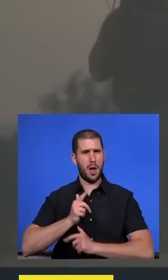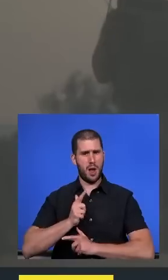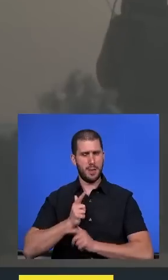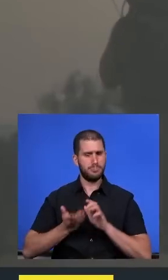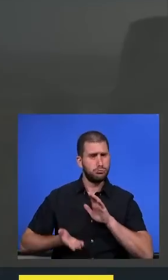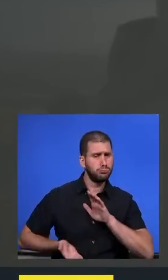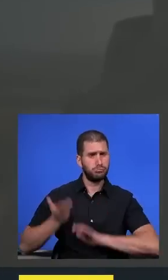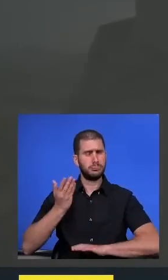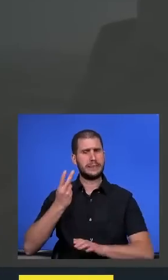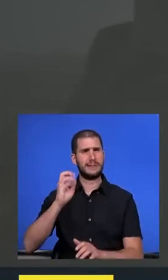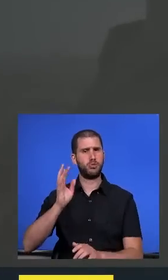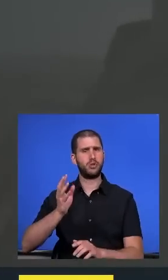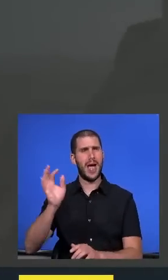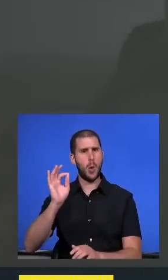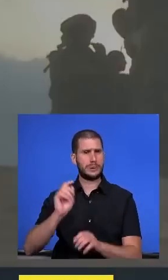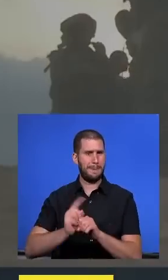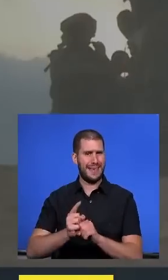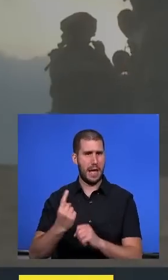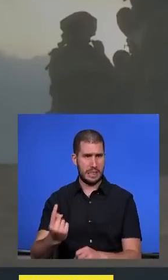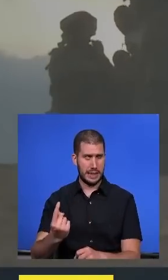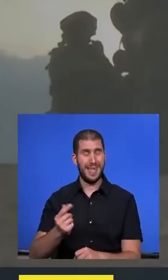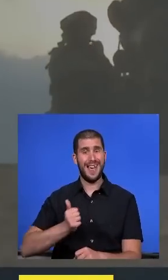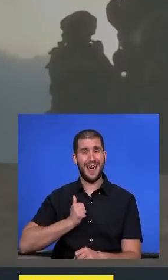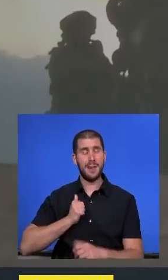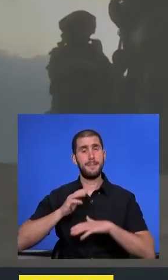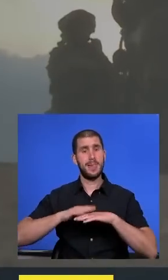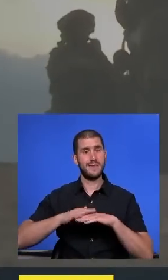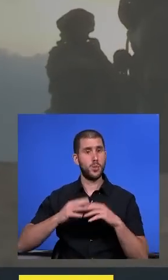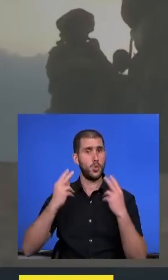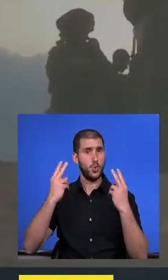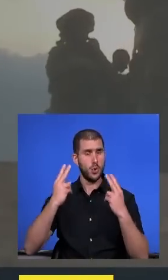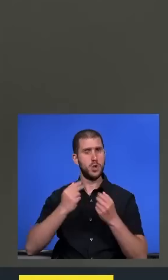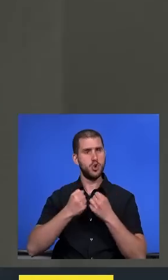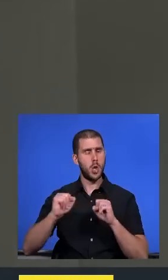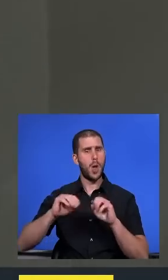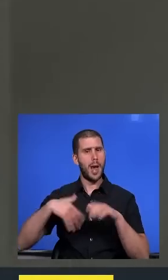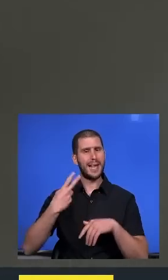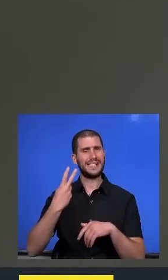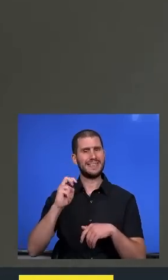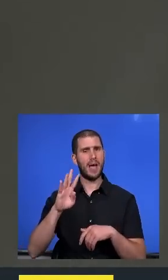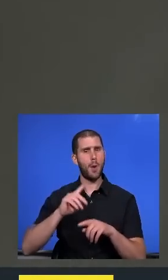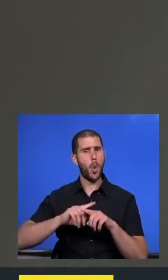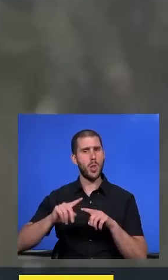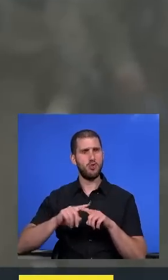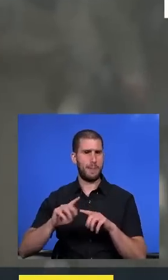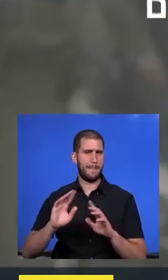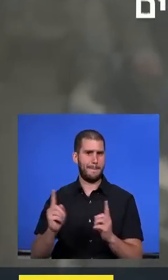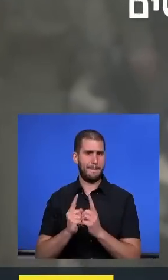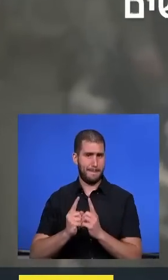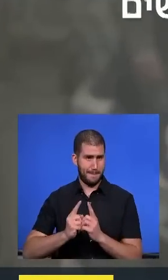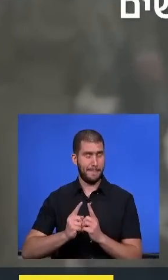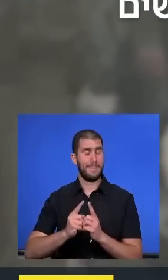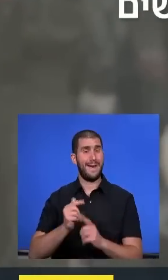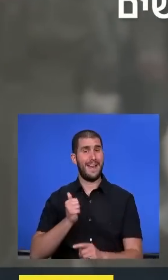מיד ב-25%. חיילים בתפקידים עורפיים ישתחררו בתום 24 חודשים בלבד.